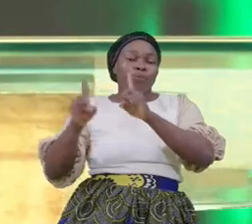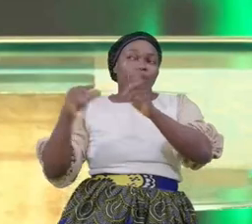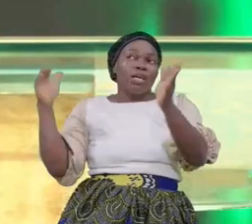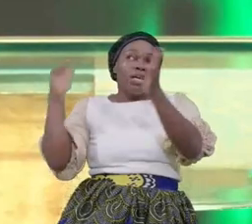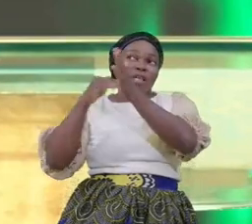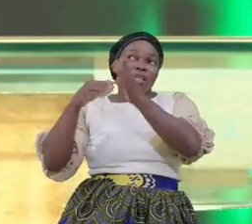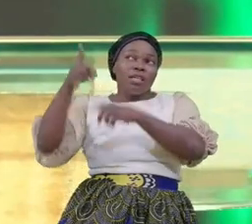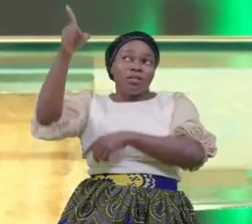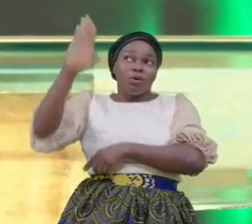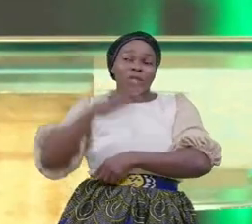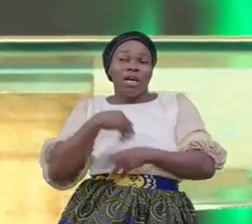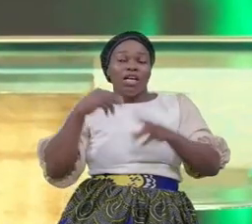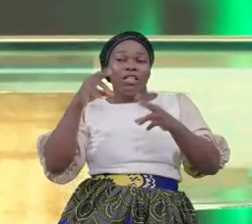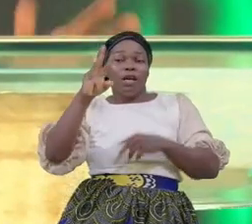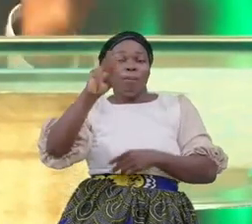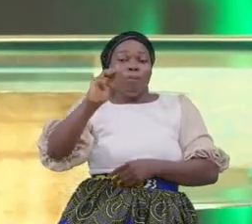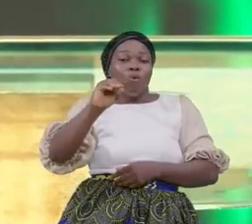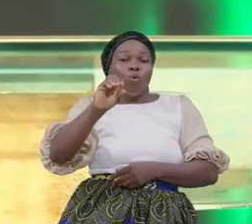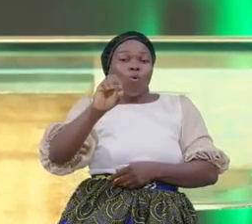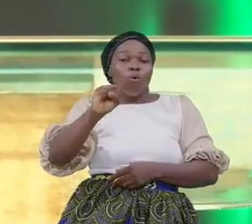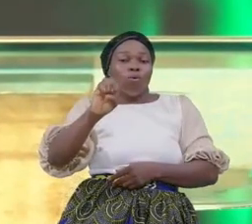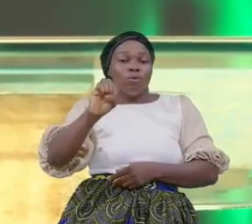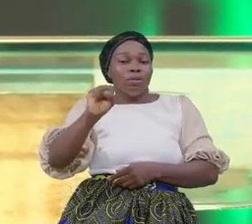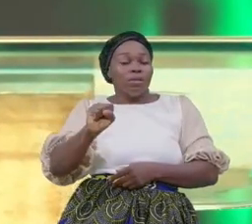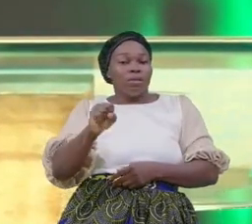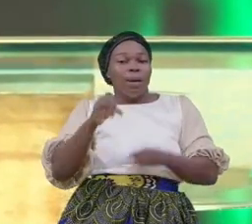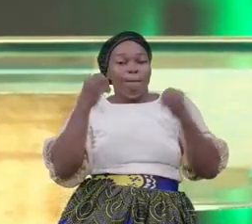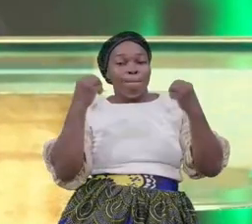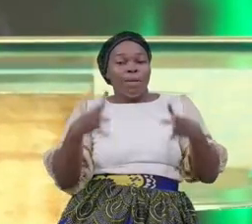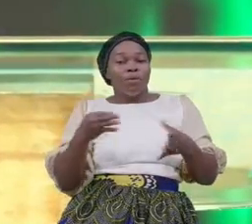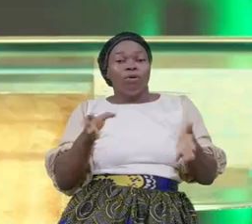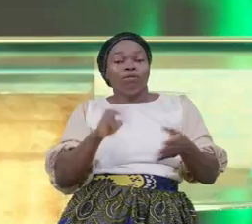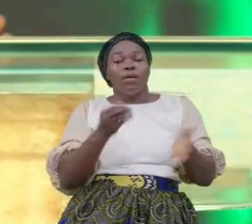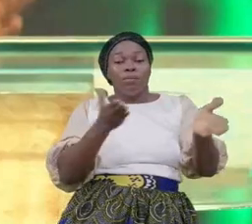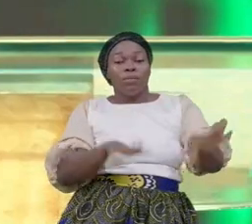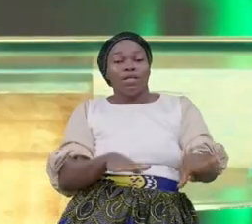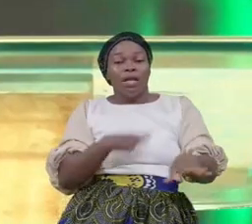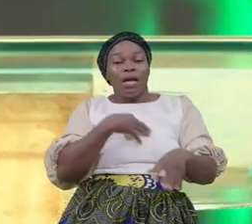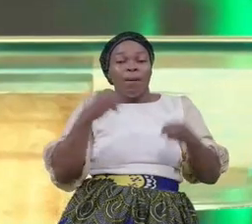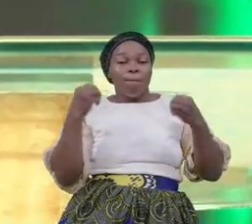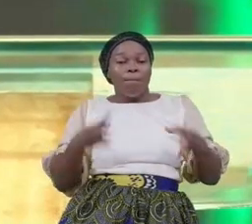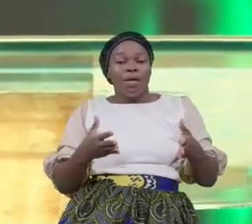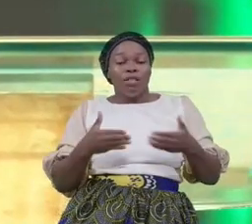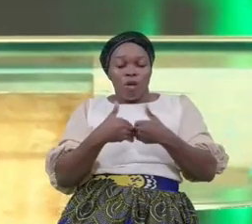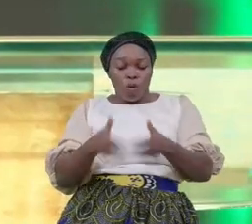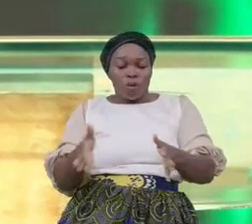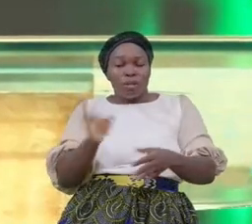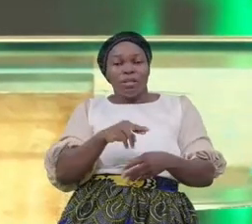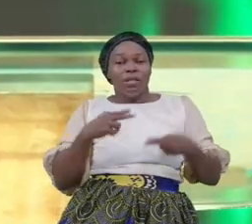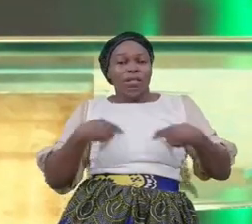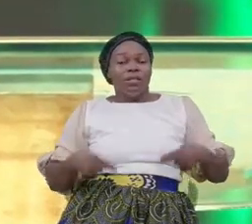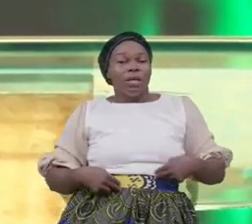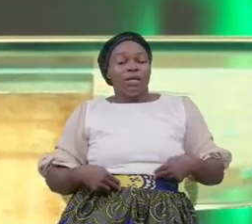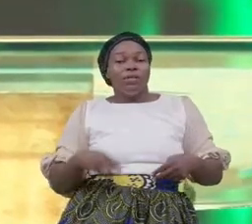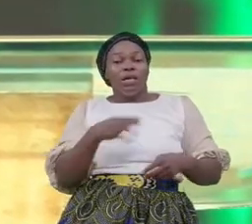les serpents étaient venus les mordre. Beaucoup d'eux mouraient et ont perdu leur santé, ils ont perdu leur position de